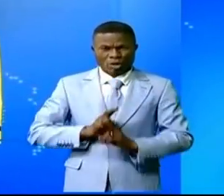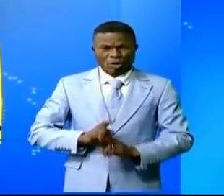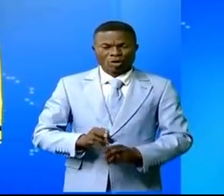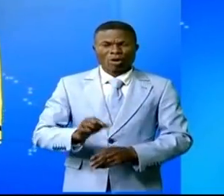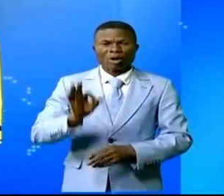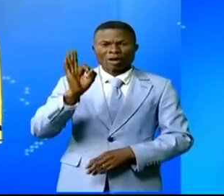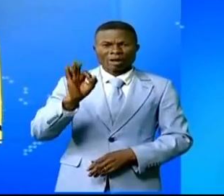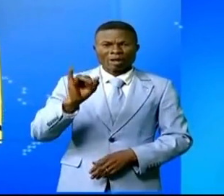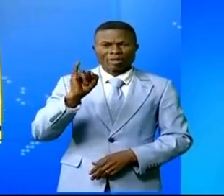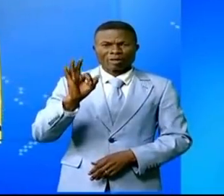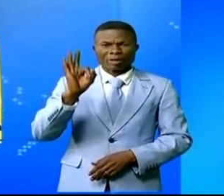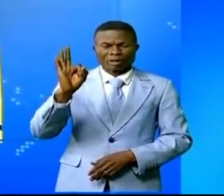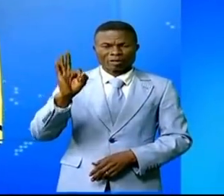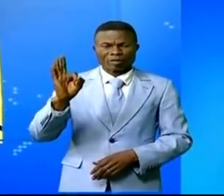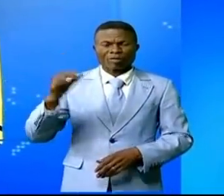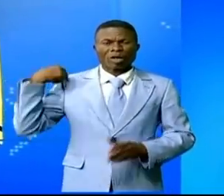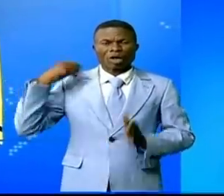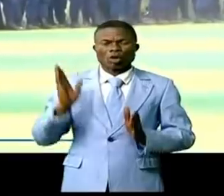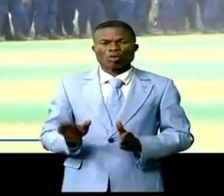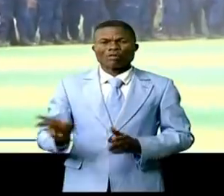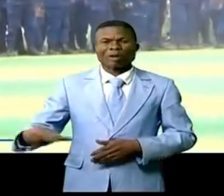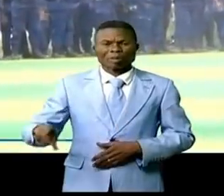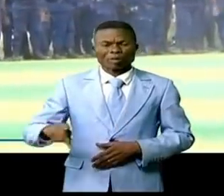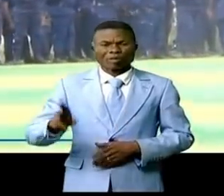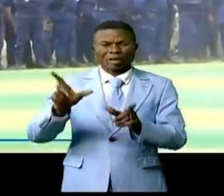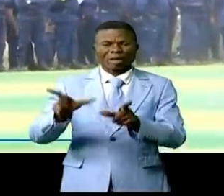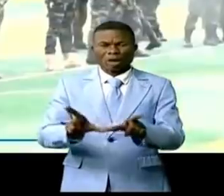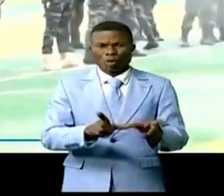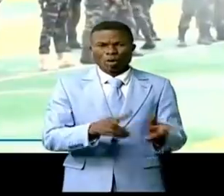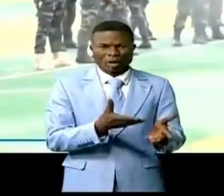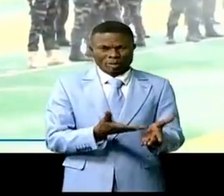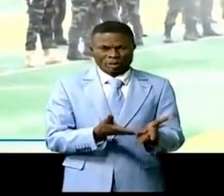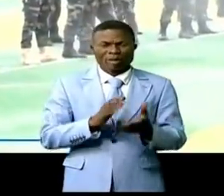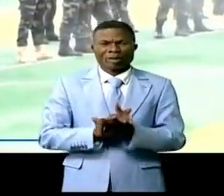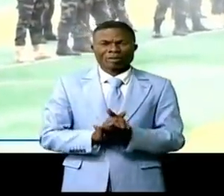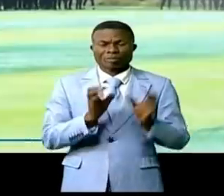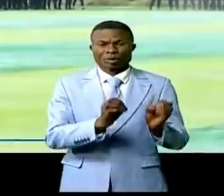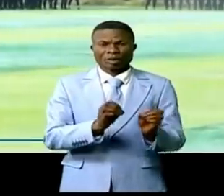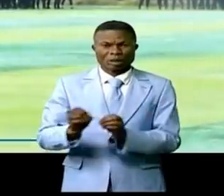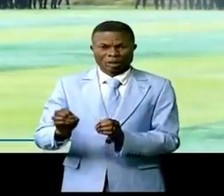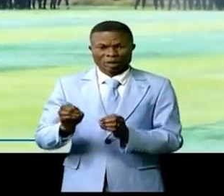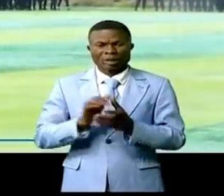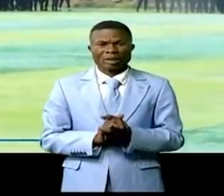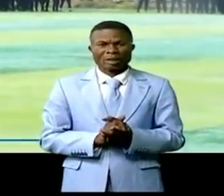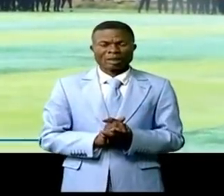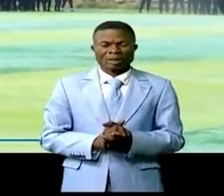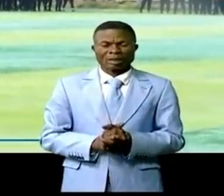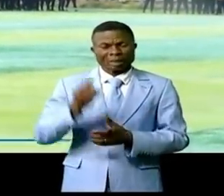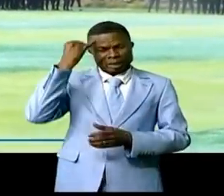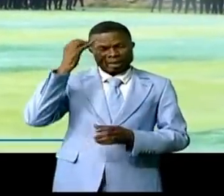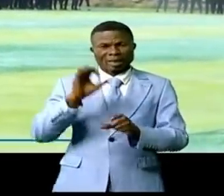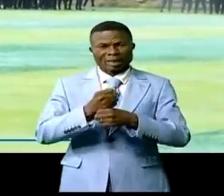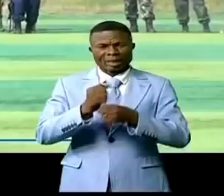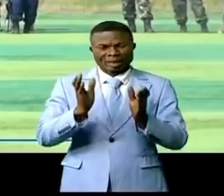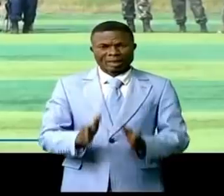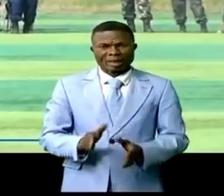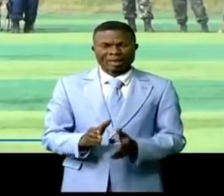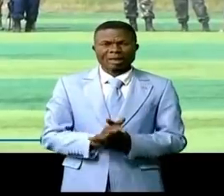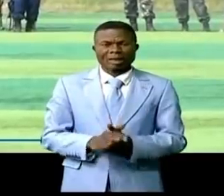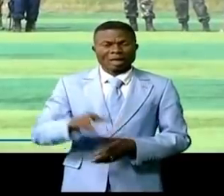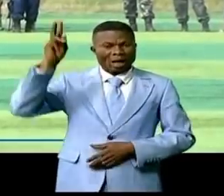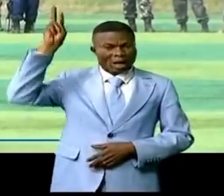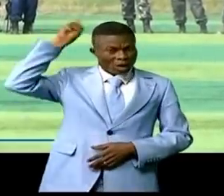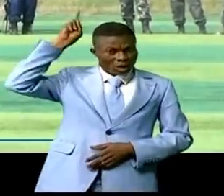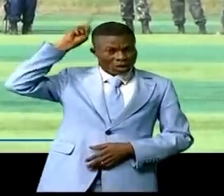Masuka, autorité provinciale de Lualaba. Un spécial mixte a été organisé au stade récréatif Manika de Kolwezi. C'est le commandant